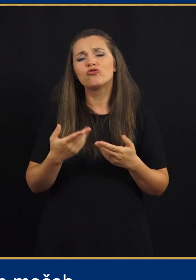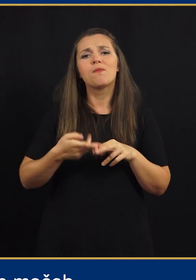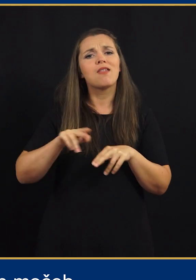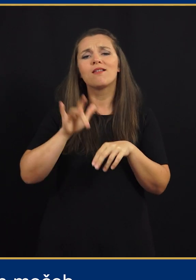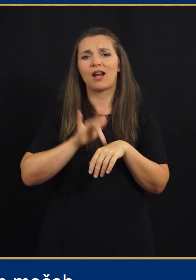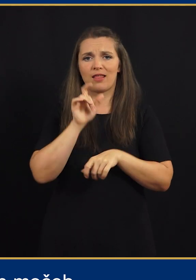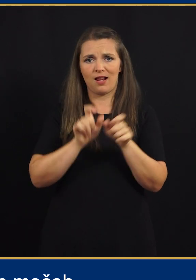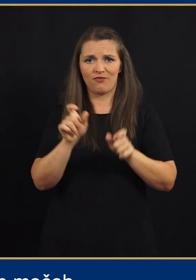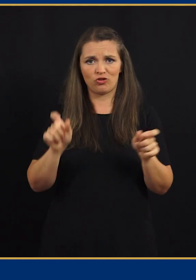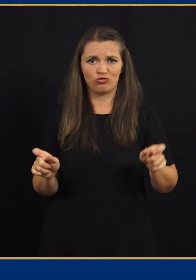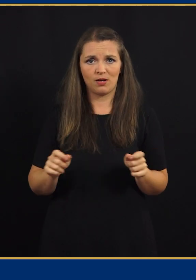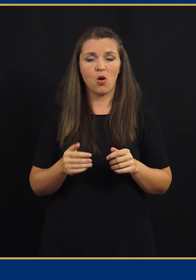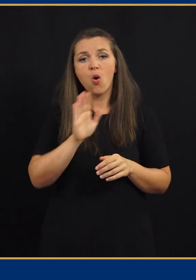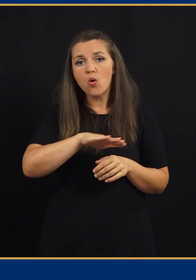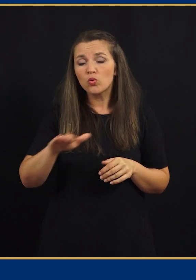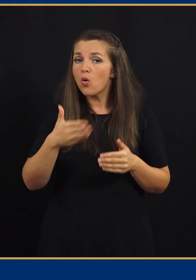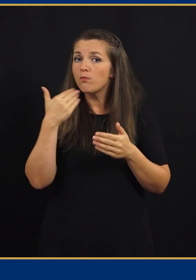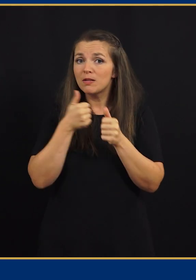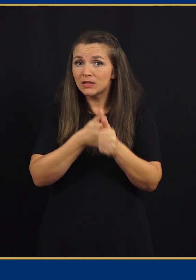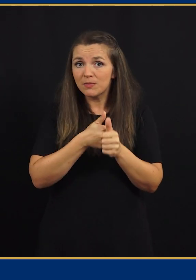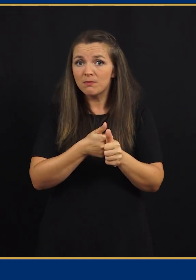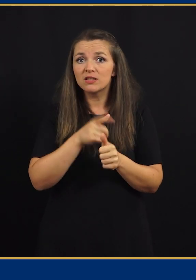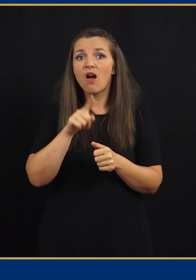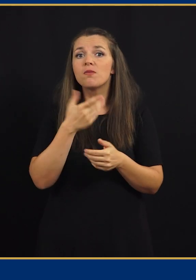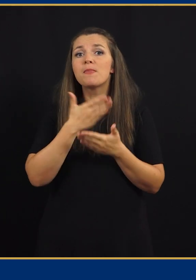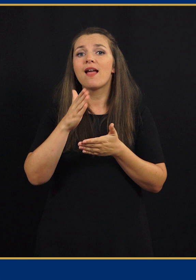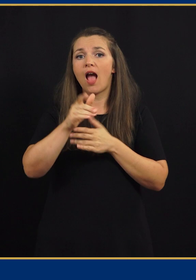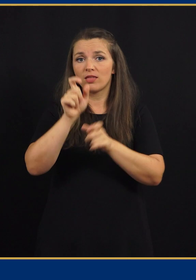in najranljivejšim, otrokom brez spremstva in